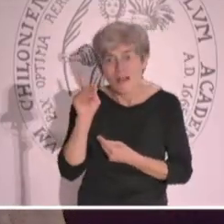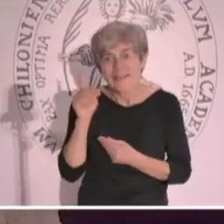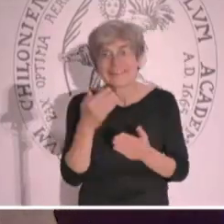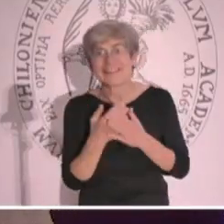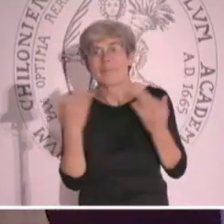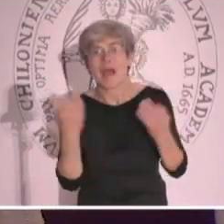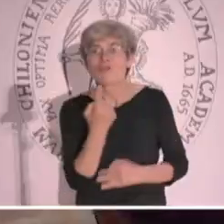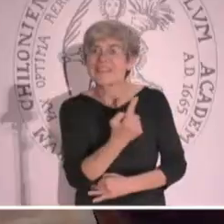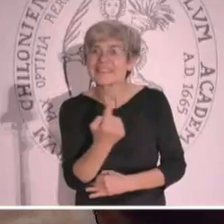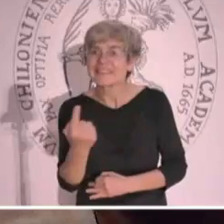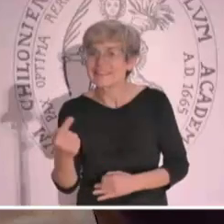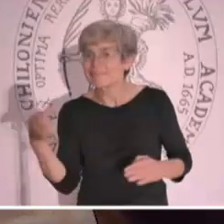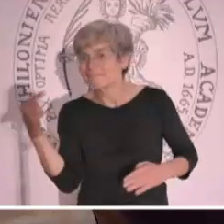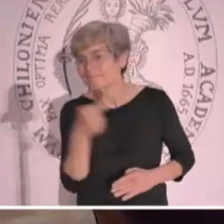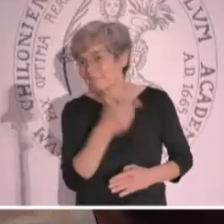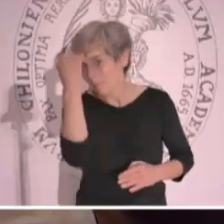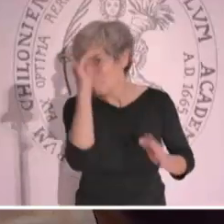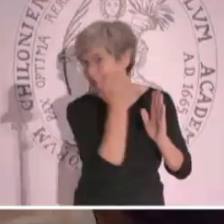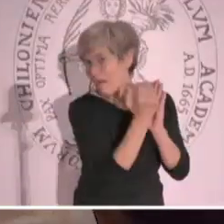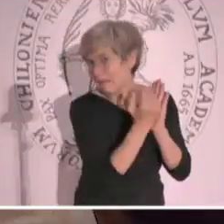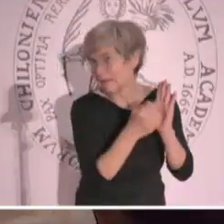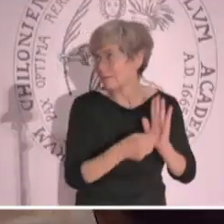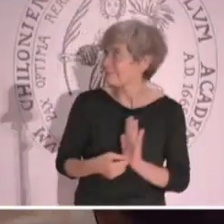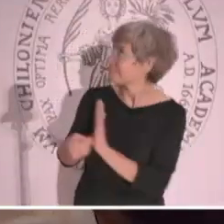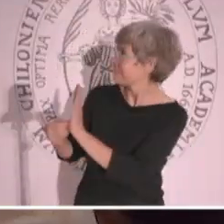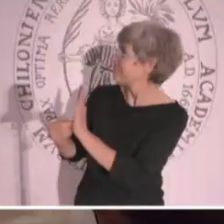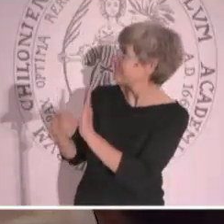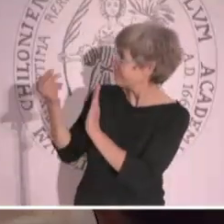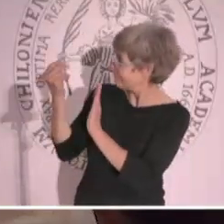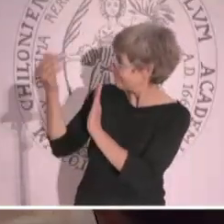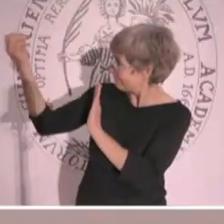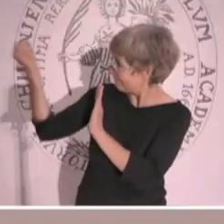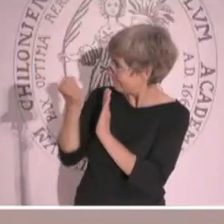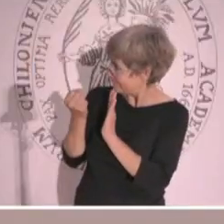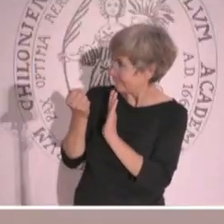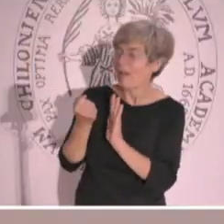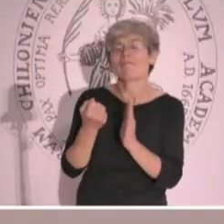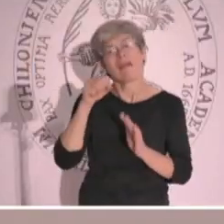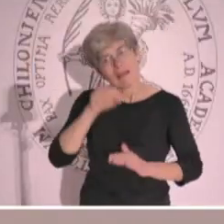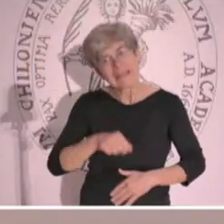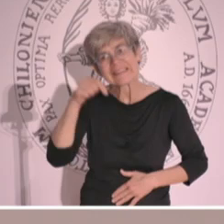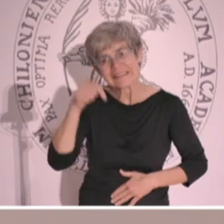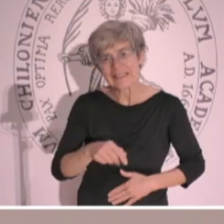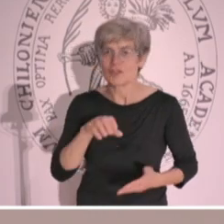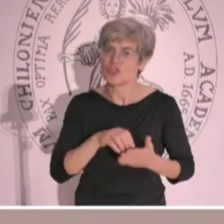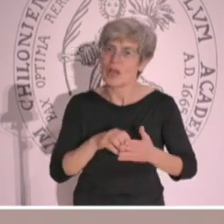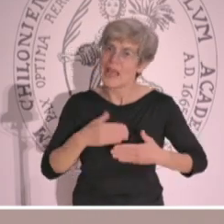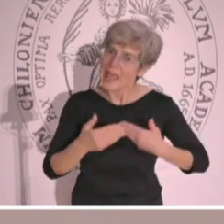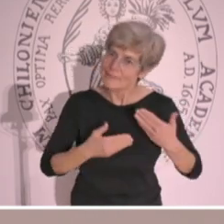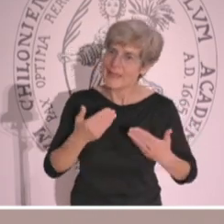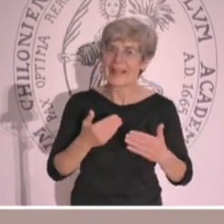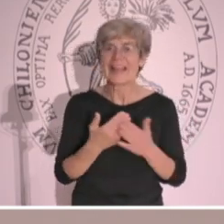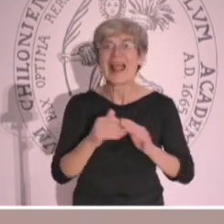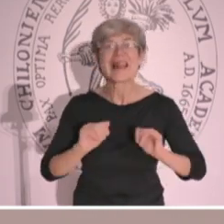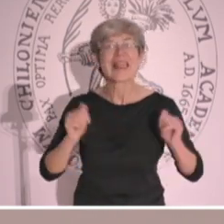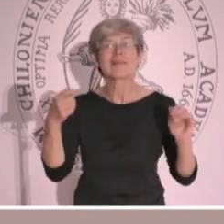Förderung bekommen, die wir brauchen, um diese Stadt Schritt für Schritt ein bisschen lebenswerter zu machen. Tag für Tag, Jahr für Jahr.